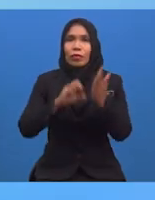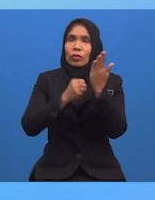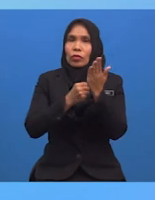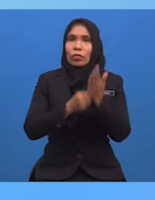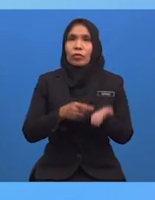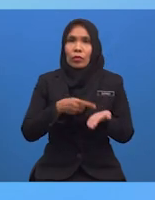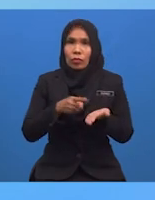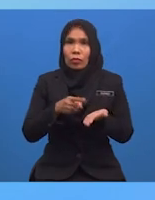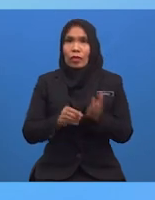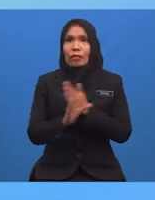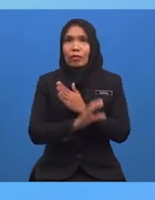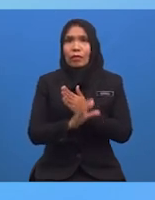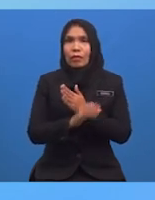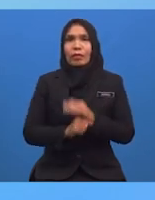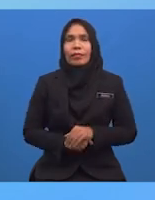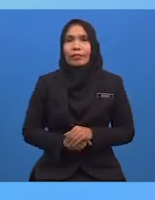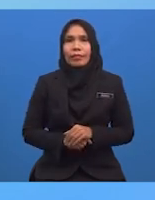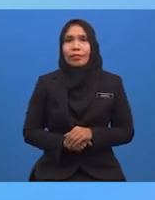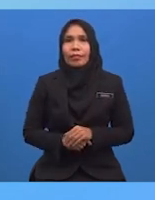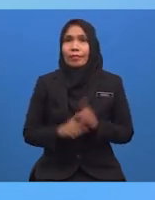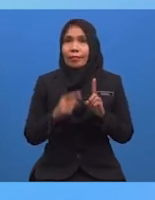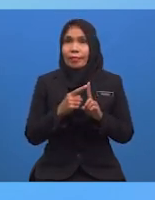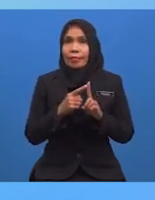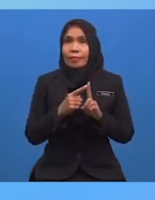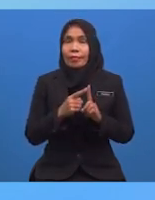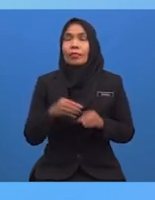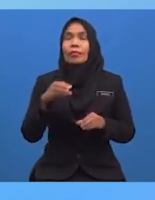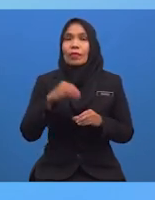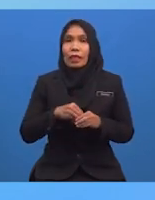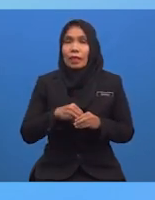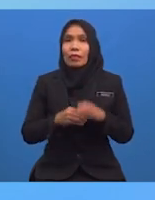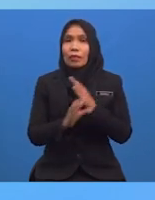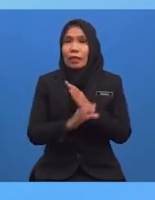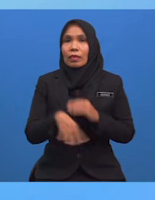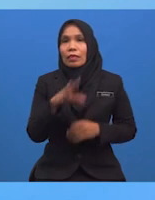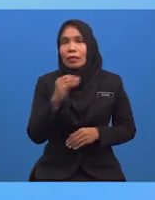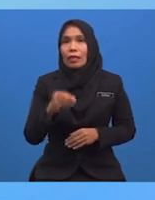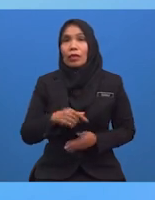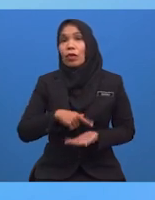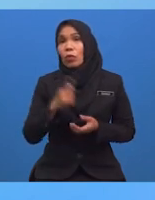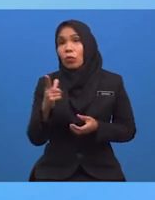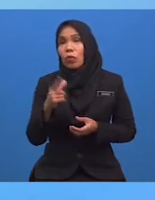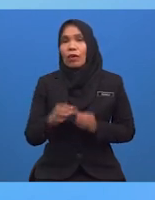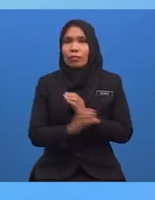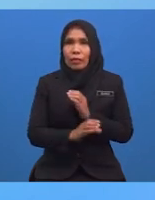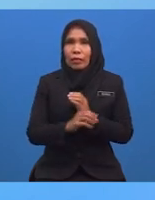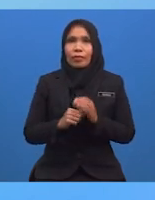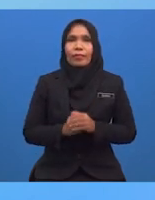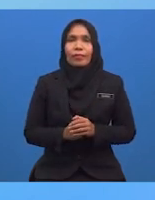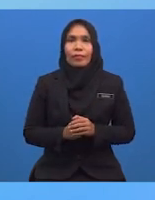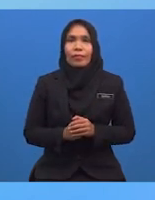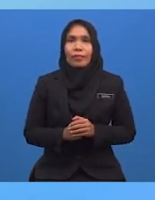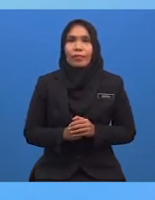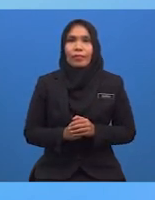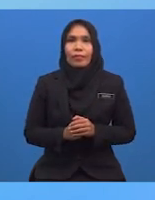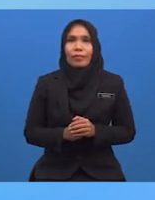Sumber hutang negara ialah hutang dalam negara dan hutang luar negara. Hutang dalam